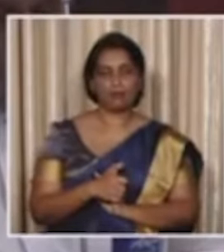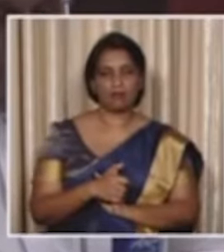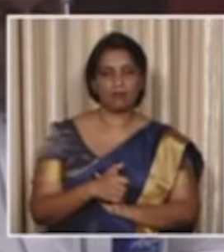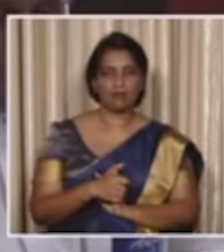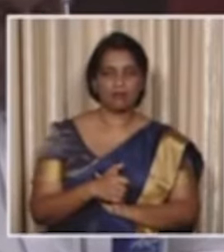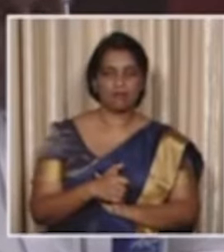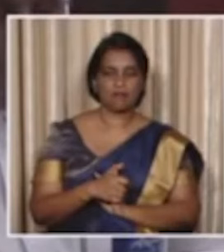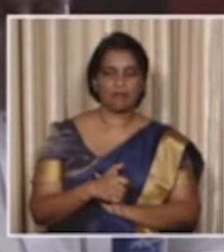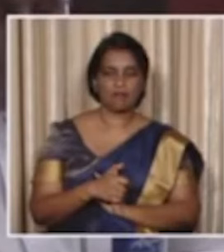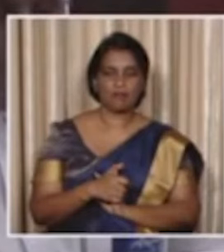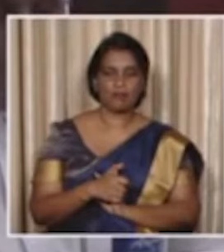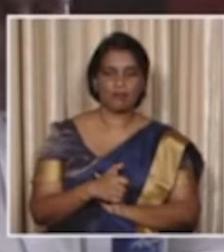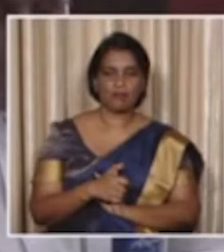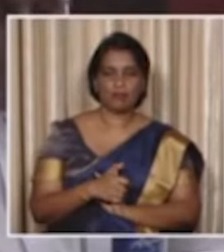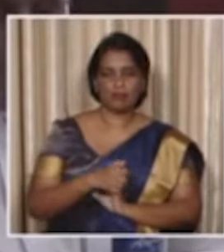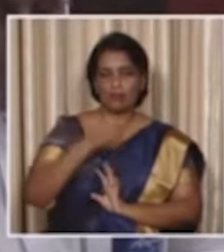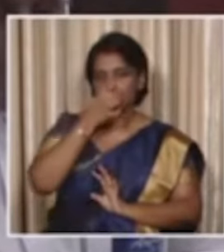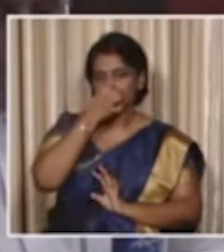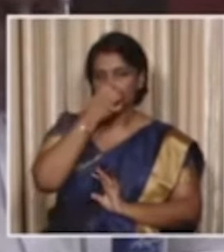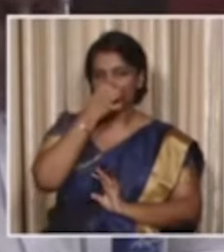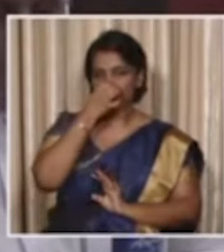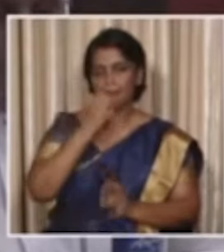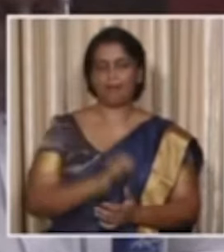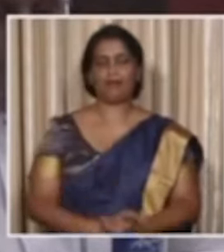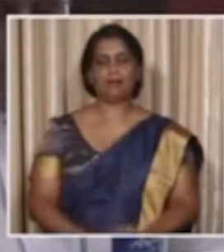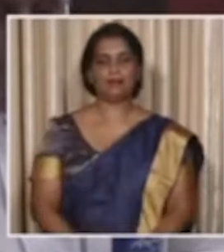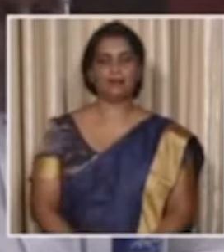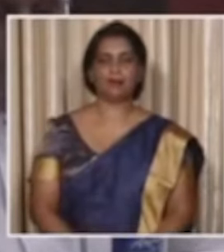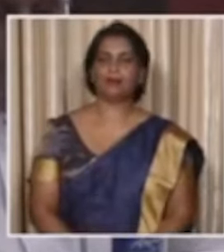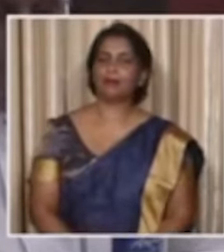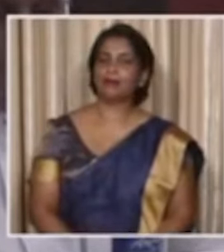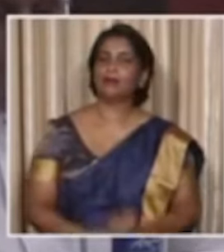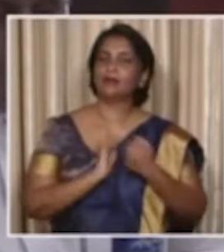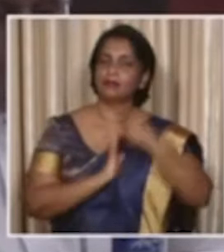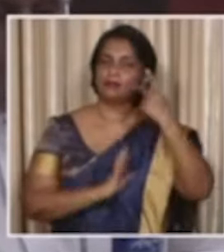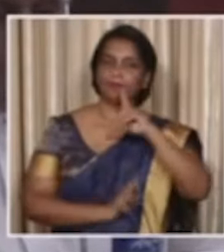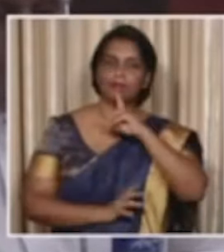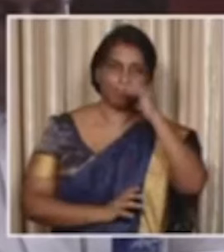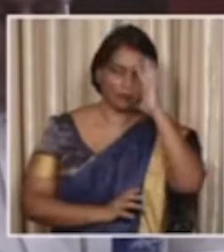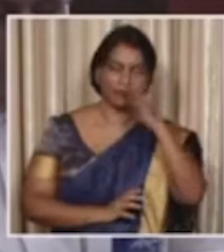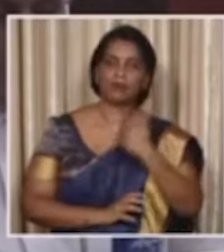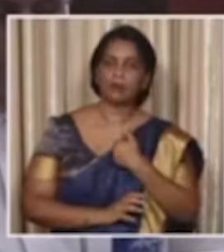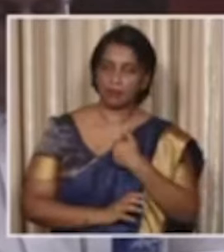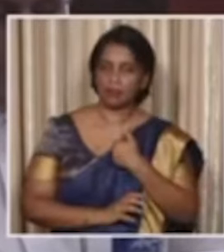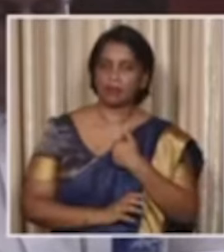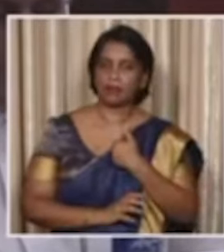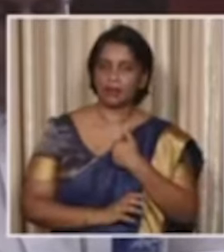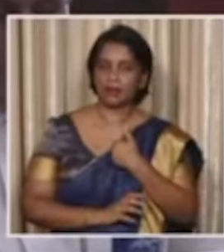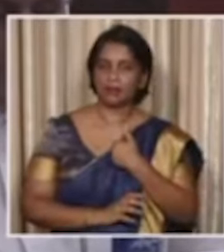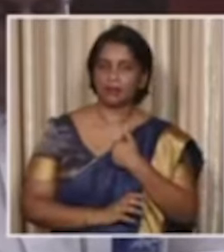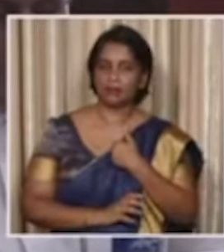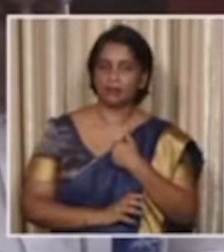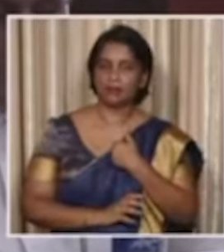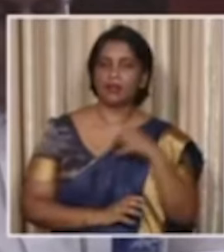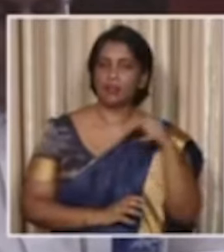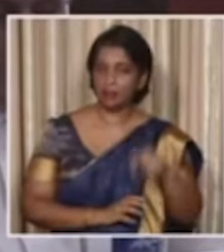නෑ හරි මෙයා එතකොට ගරු නියෝජ්‍ය කතානායකතුමනි මම කියන්නේ ඔබතුමාලා විරෝධතාවය සඳහන්